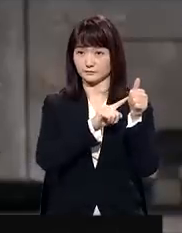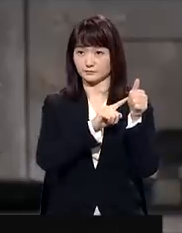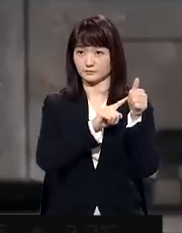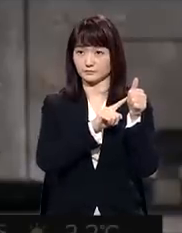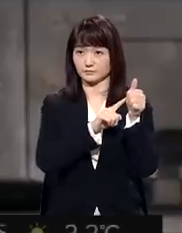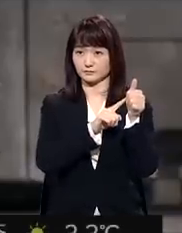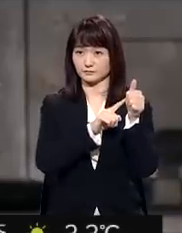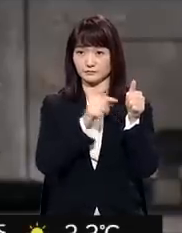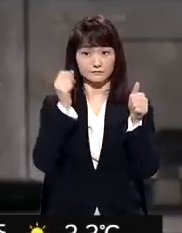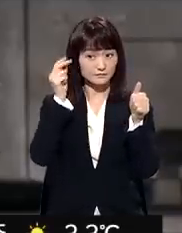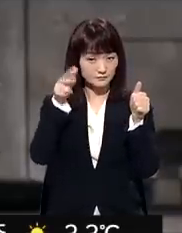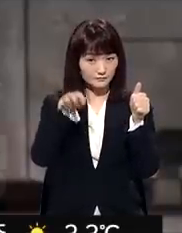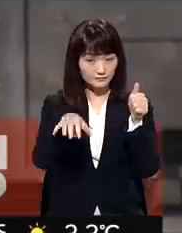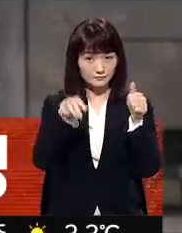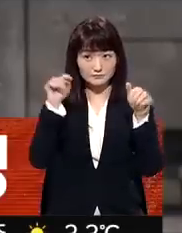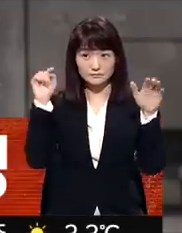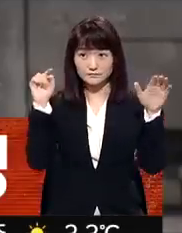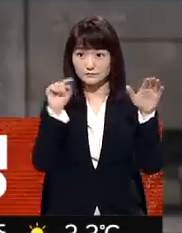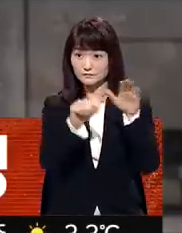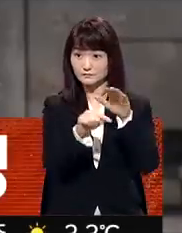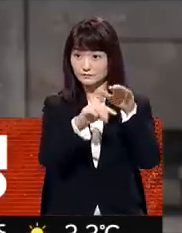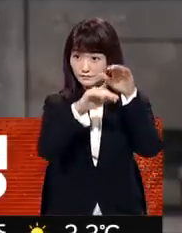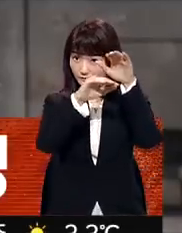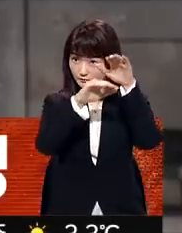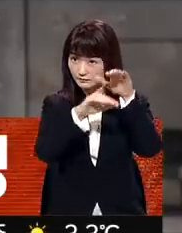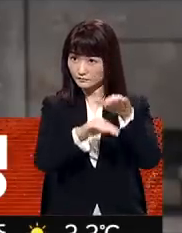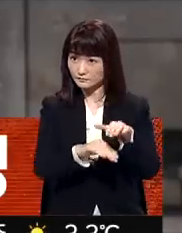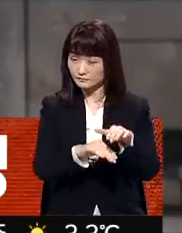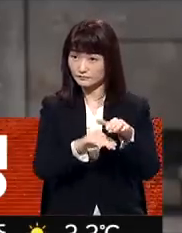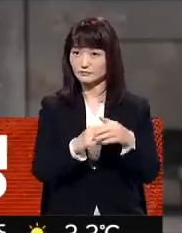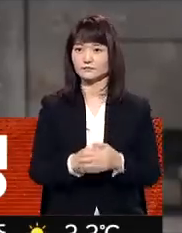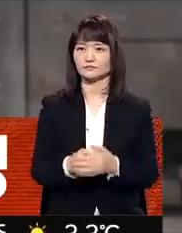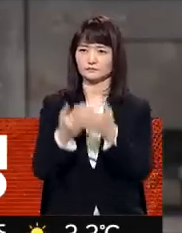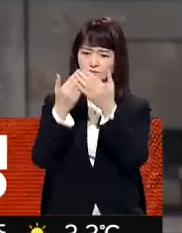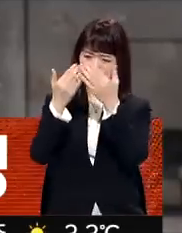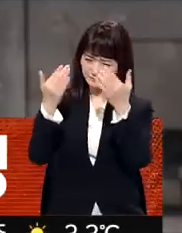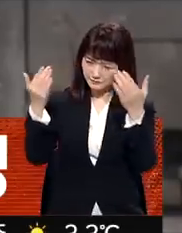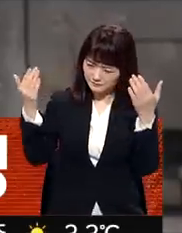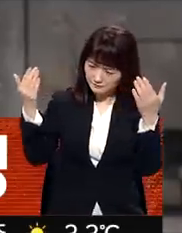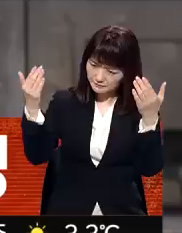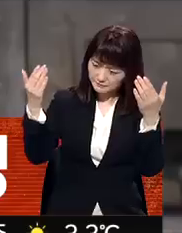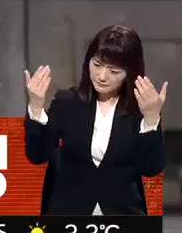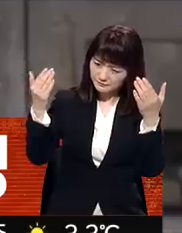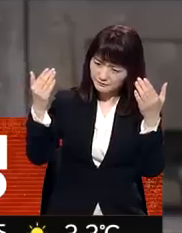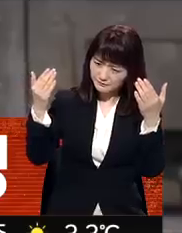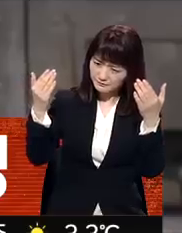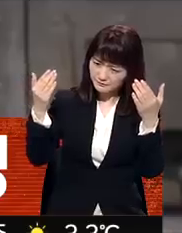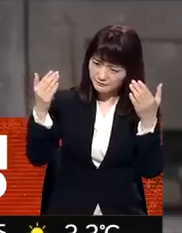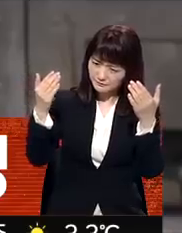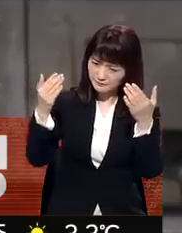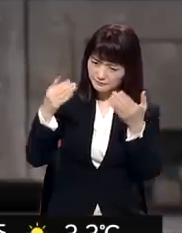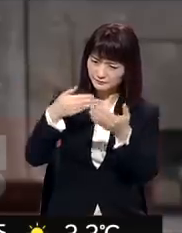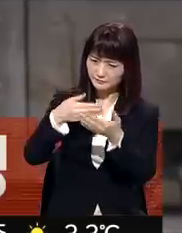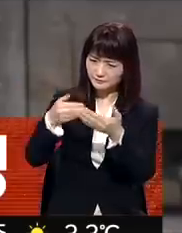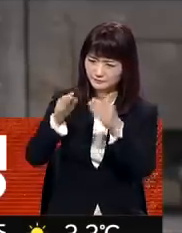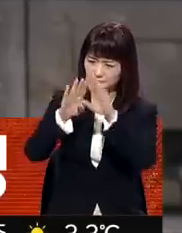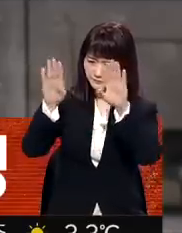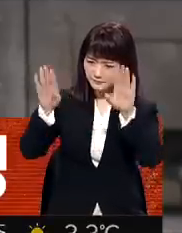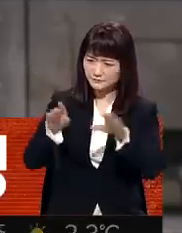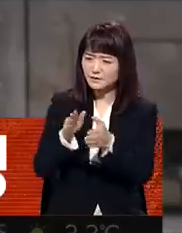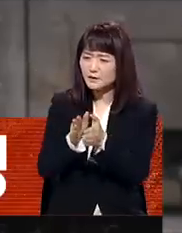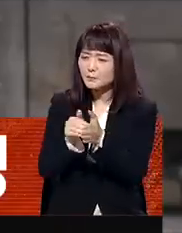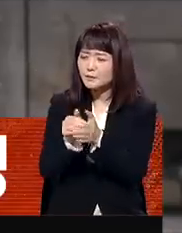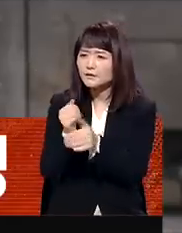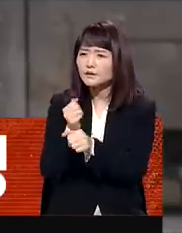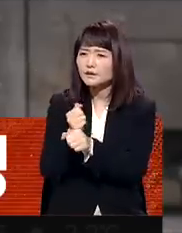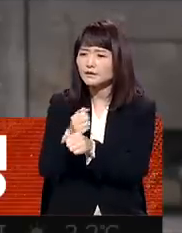그 호텔 간 것이지 않습니까 그 내용을 갤러리한테는 비밀을 해달라고 아마 그 경고를 했던 거 같아요 그런데 그